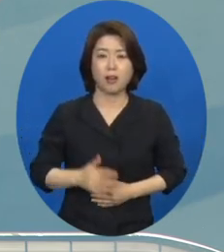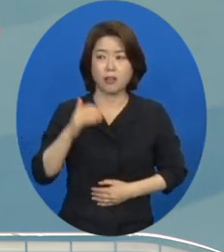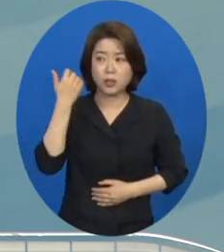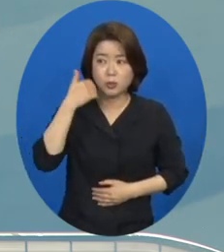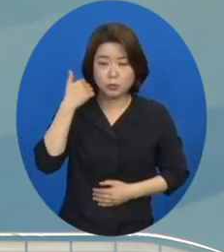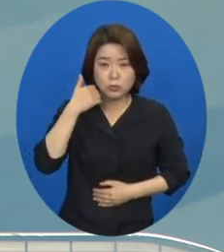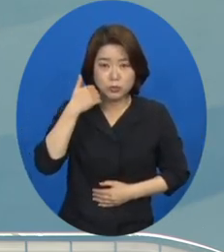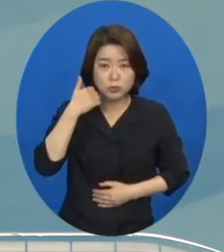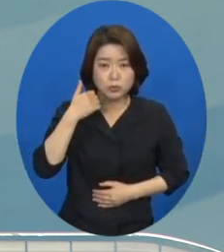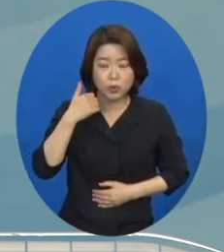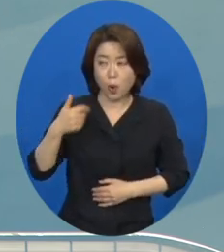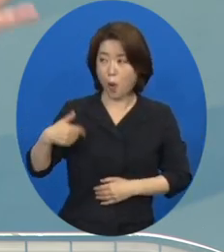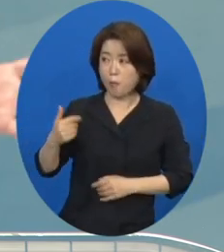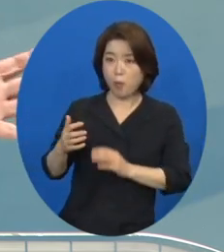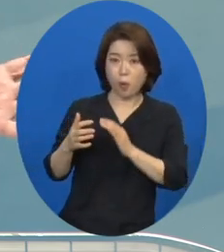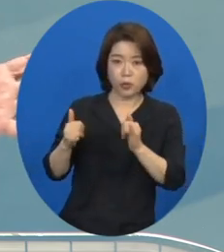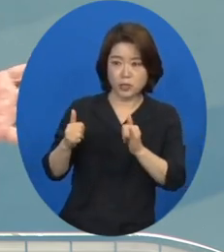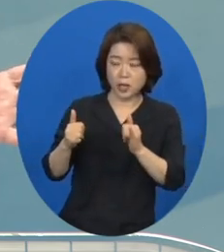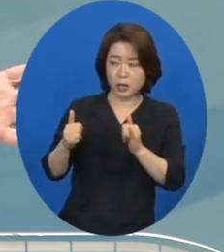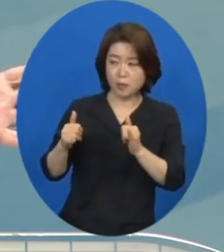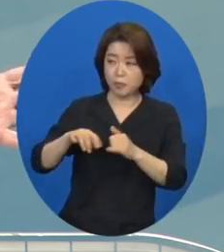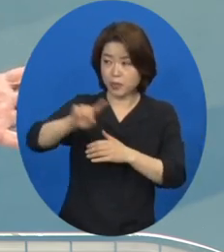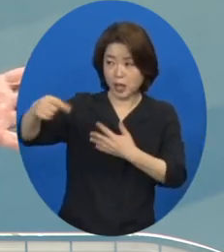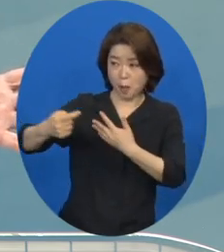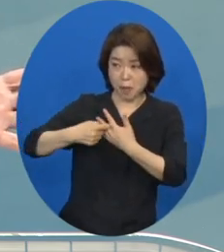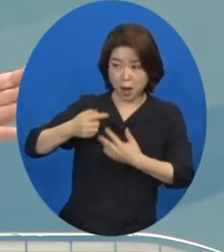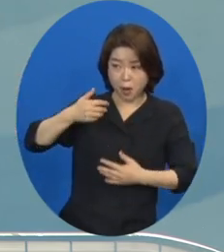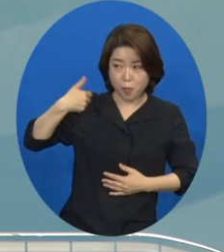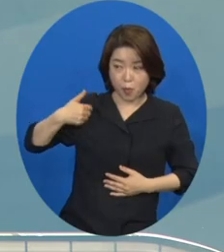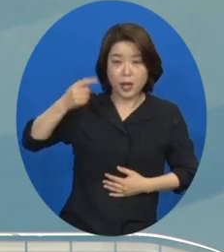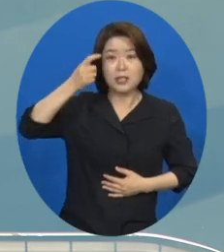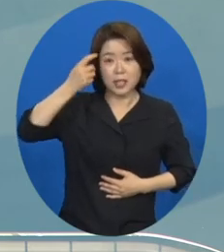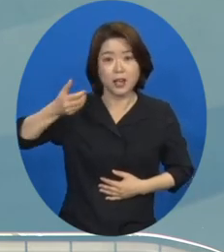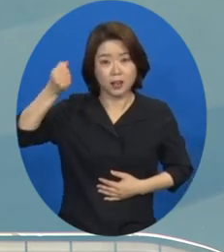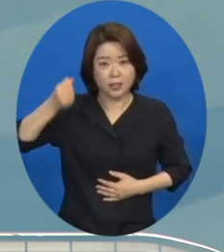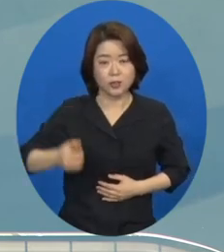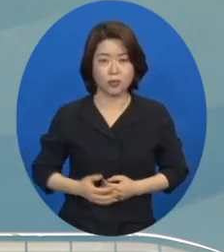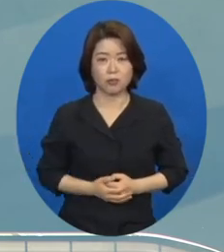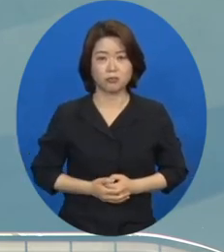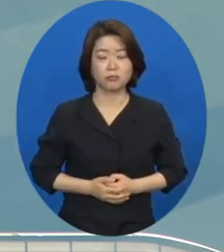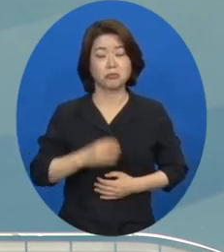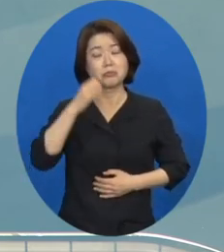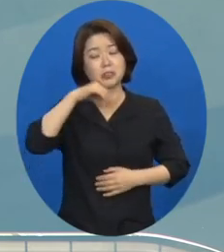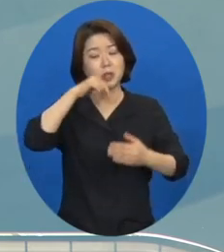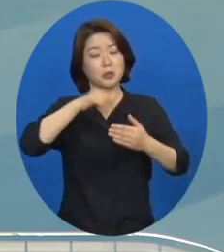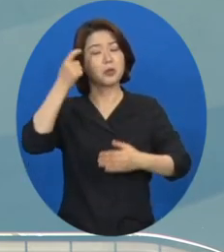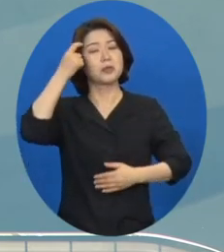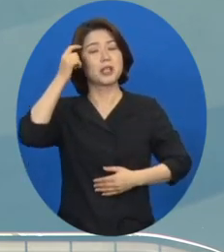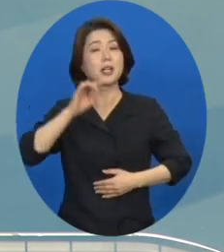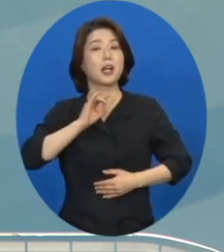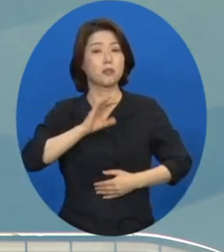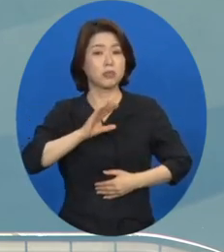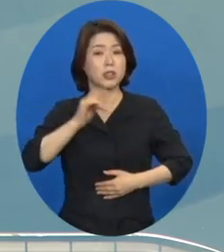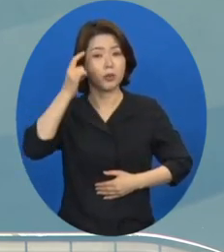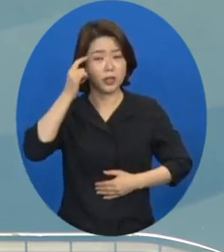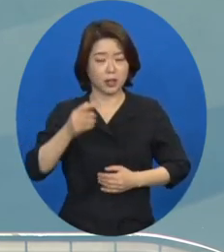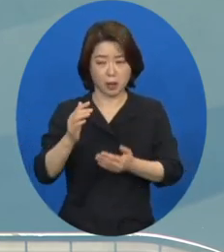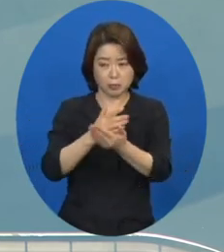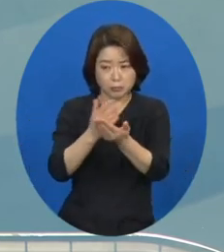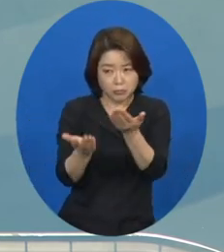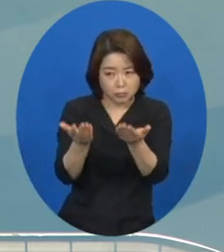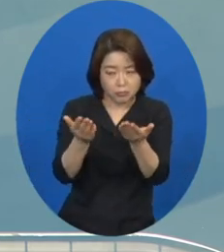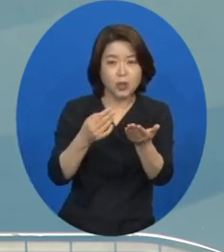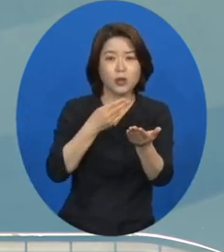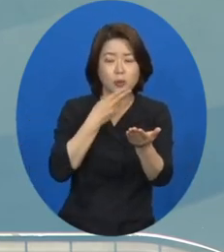모르는 사람들이 모를 거라고 생각하니까 그냥 생각의 문제라고 생각하니까 분별 없이 그